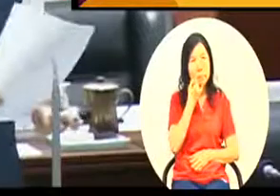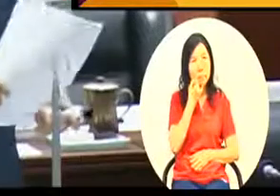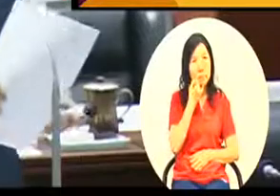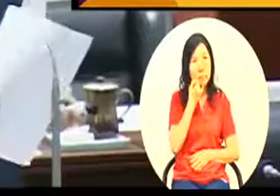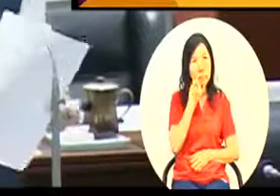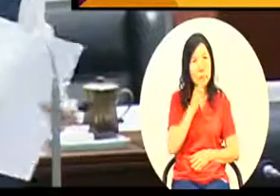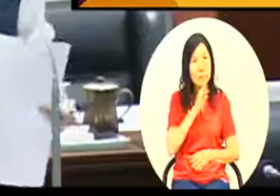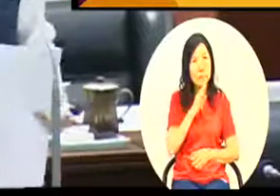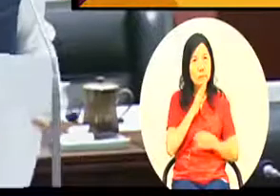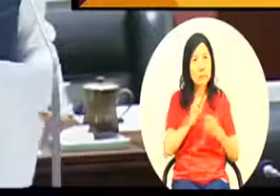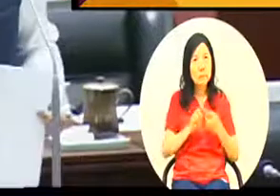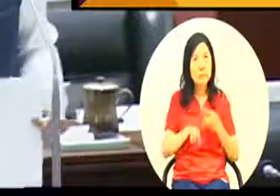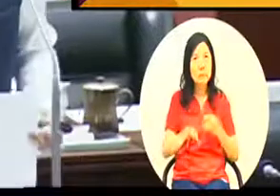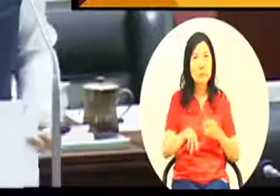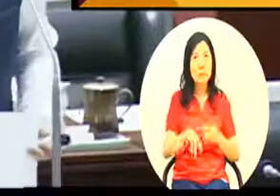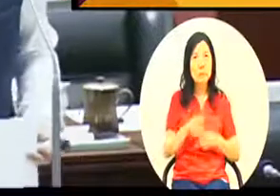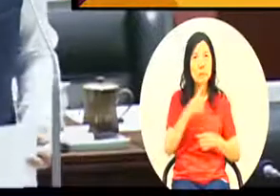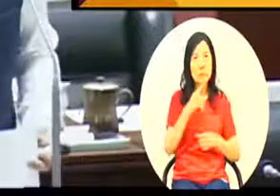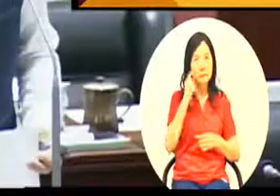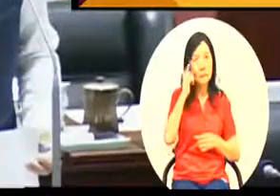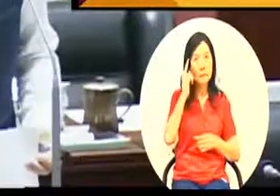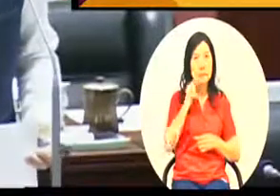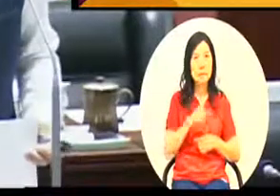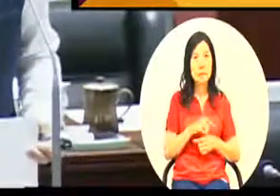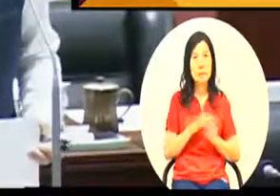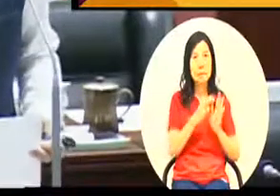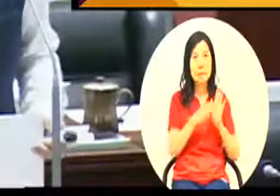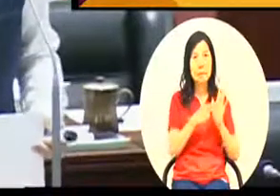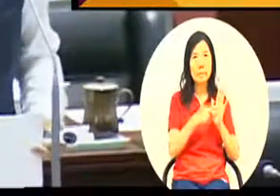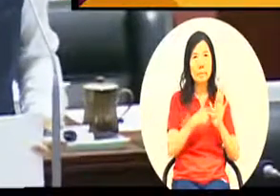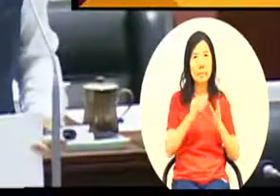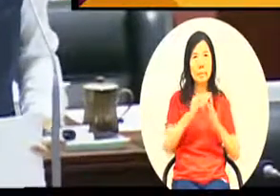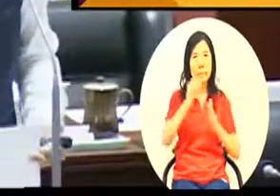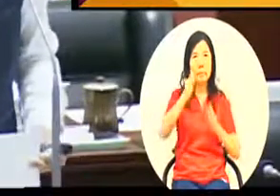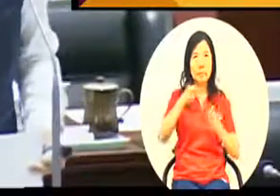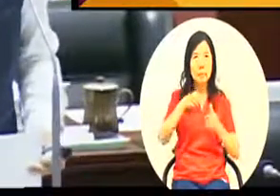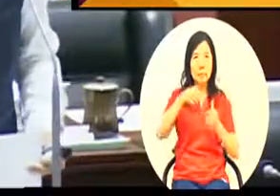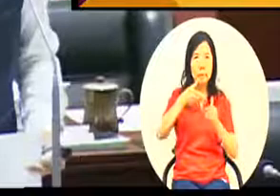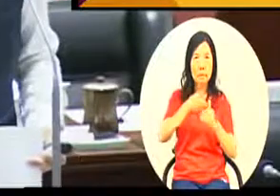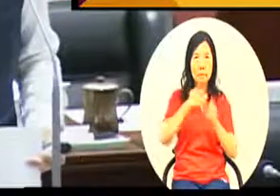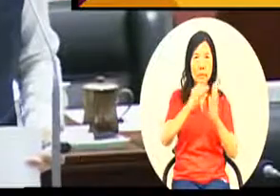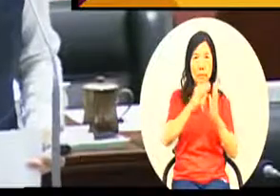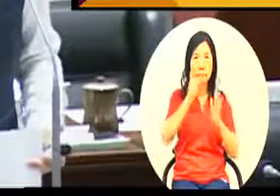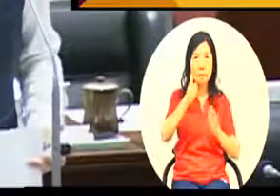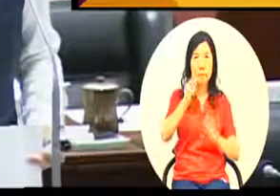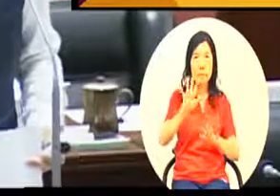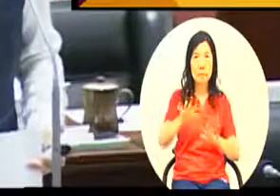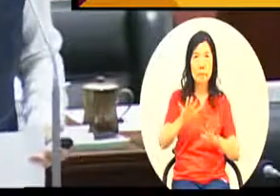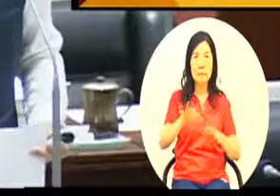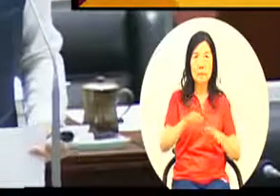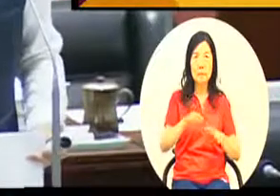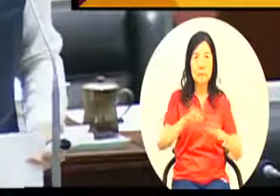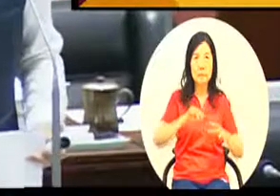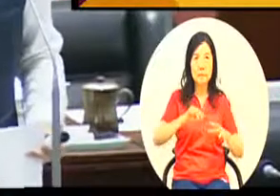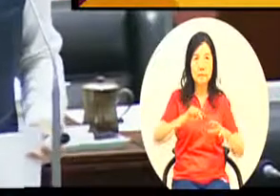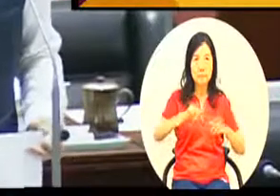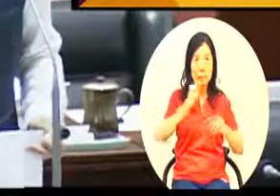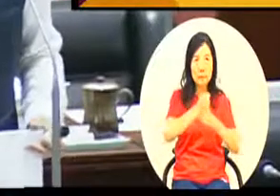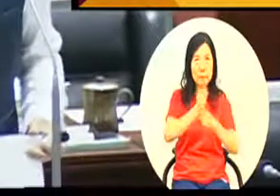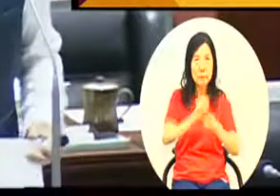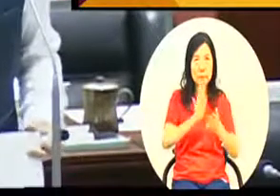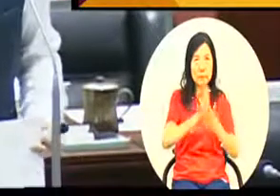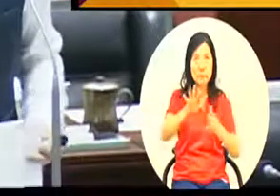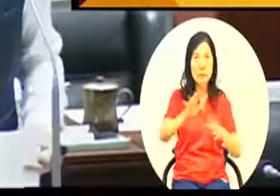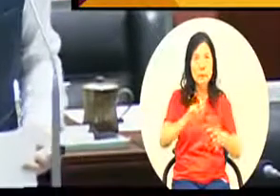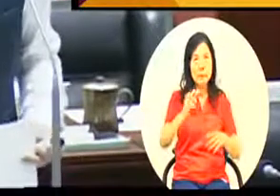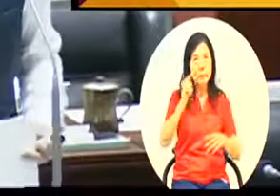部分我想说局长教育局长有没有 因为今年施行之后，大概局里面有没有接到什